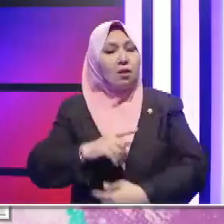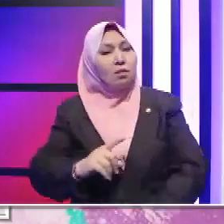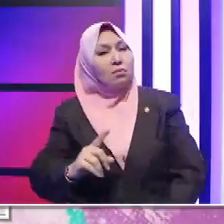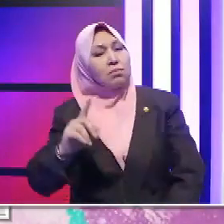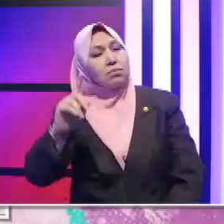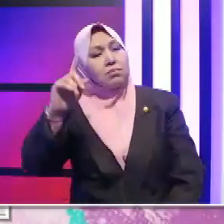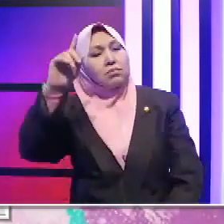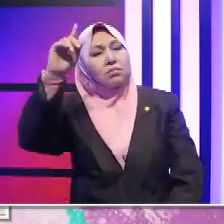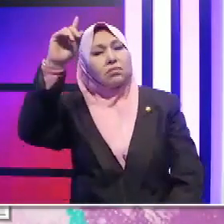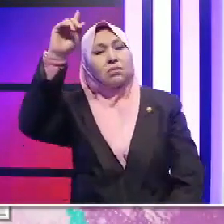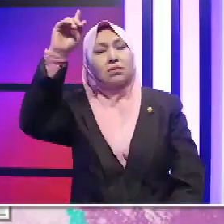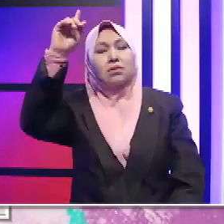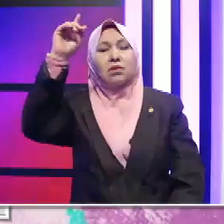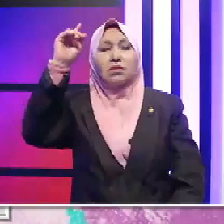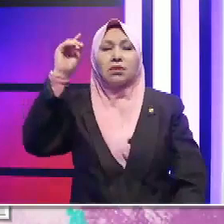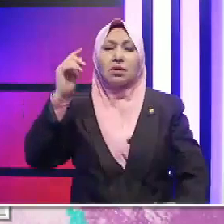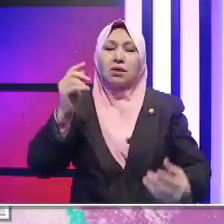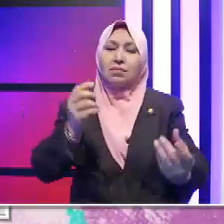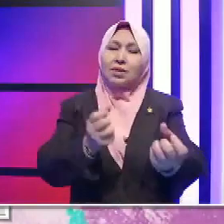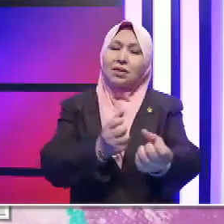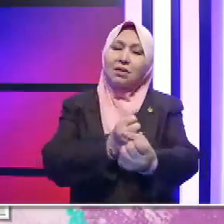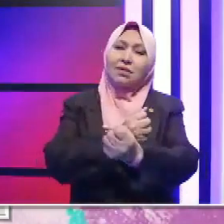rohmani Rohim